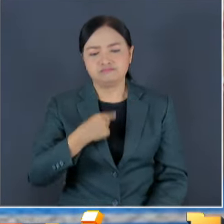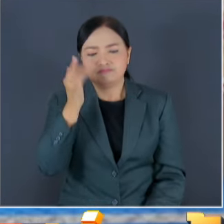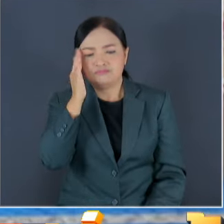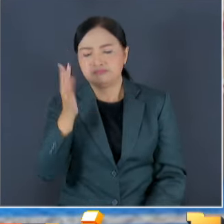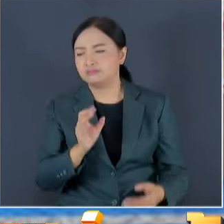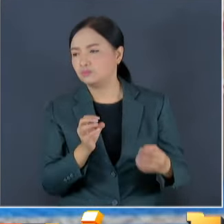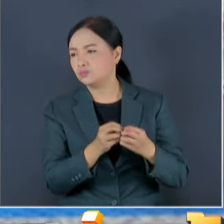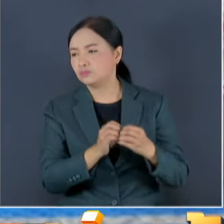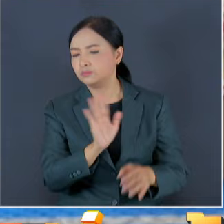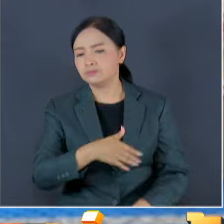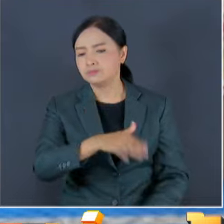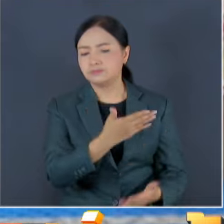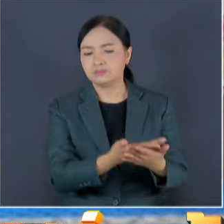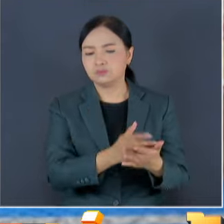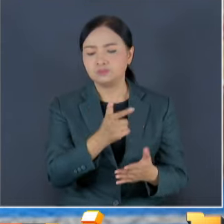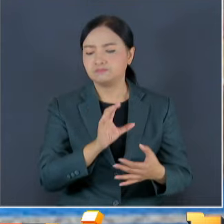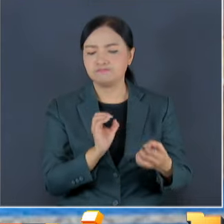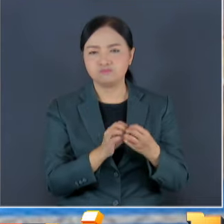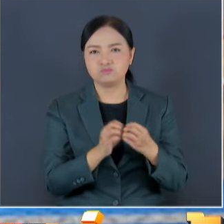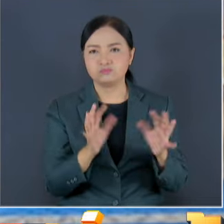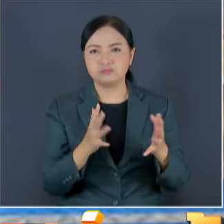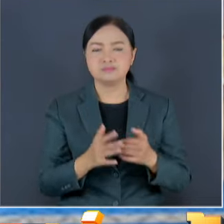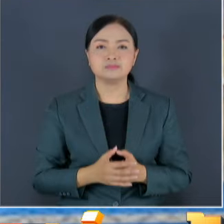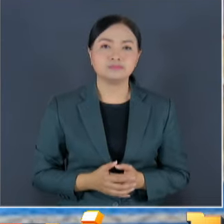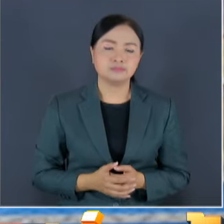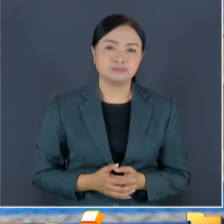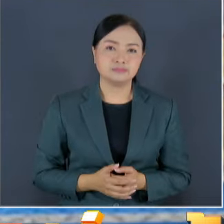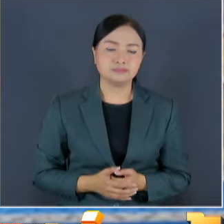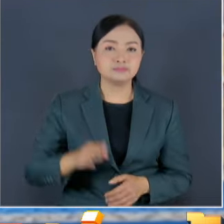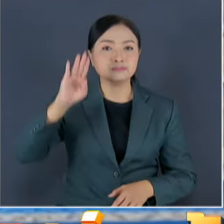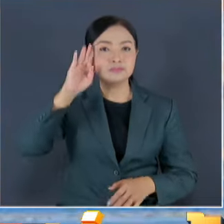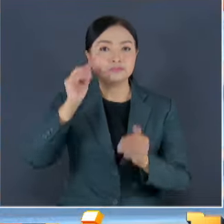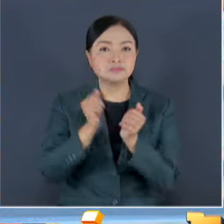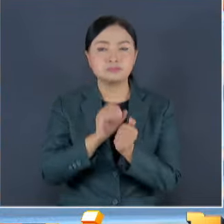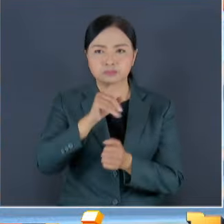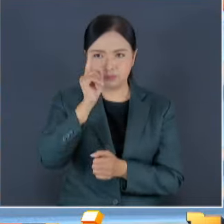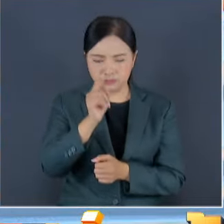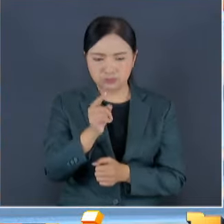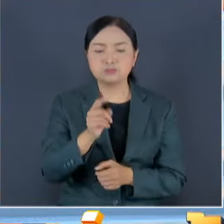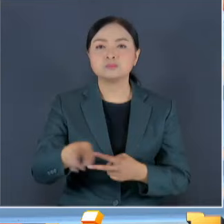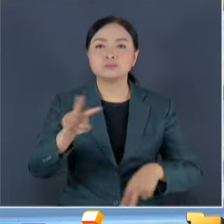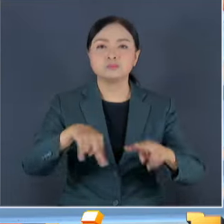ไปยุ่งเกี่ยวโดยเฉพาะเรื่องเงินทองเอาละครับแต่คงต้องตามนะครับเพราะตำรวจเองบอกว่าต้องมีการขยายผลต